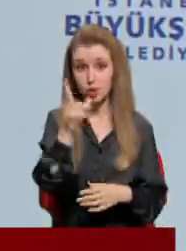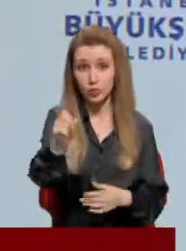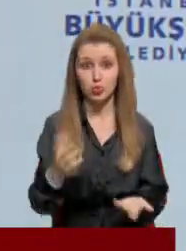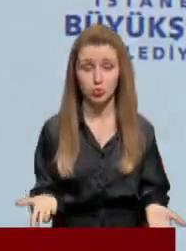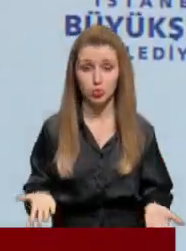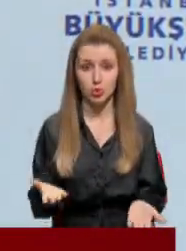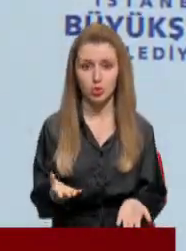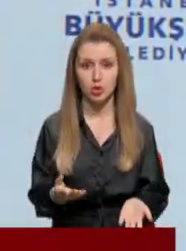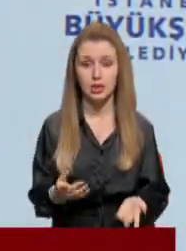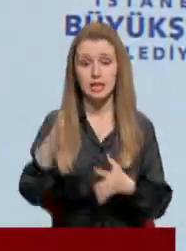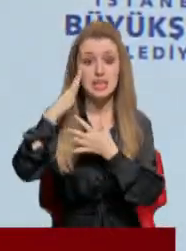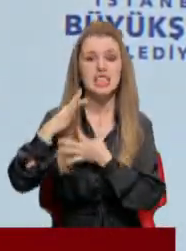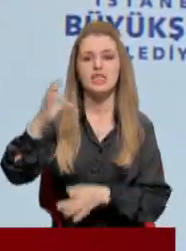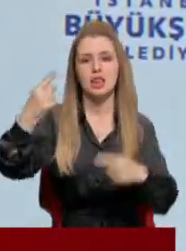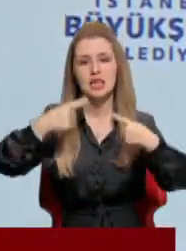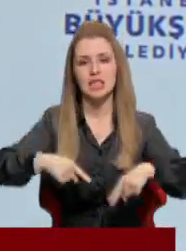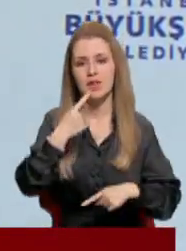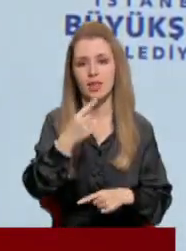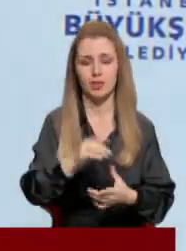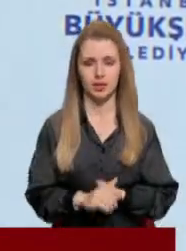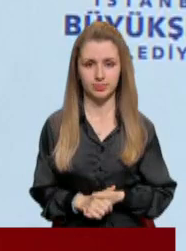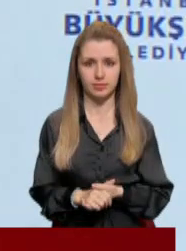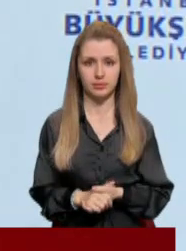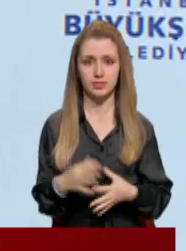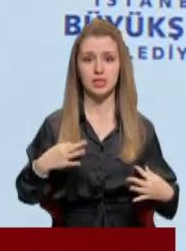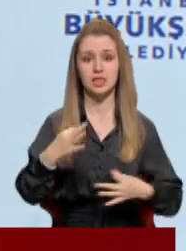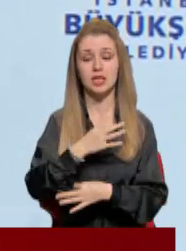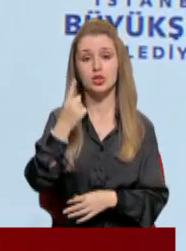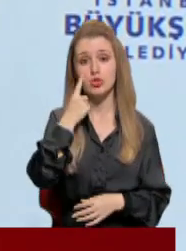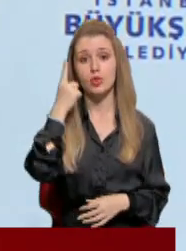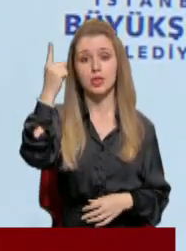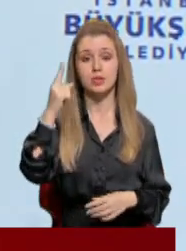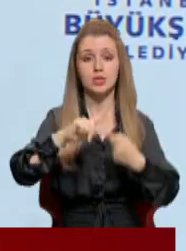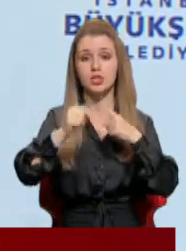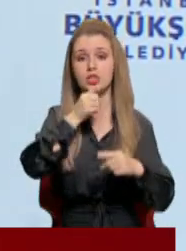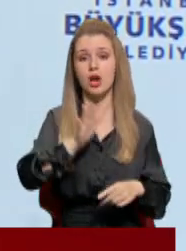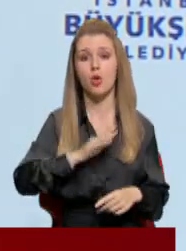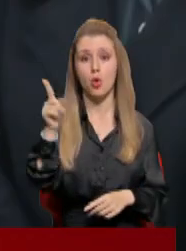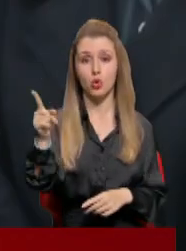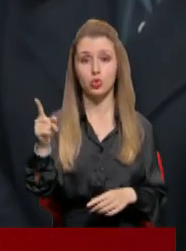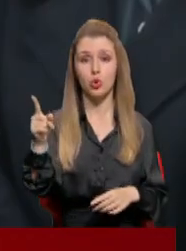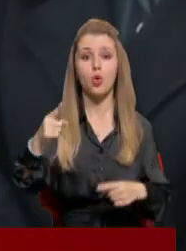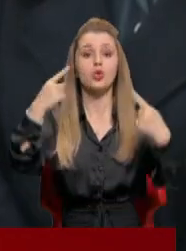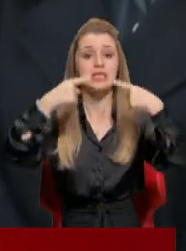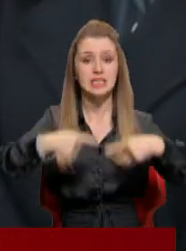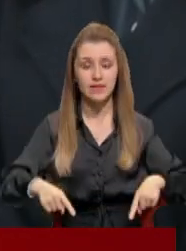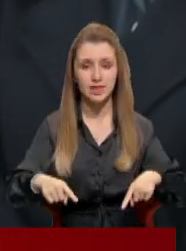arkadaşlar? İnsanlık sınavı, insanlık. Sayın Cumhurbaşkanımız Kemal Kılıçdaroğlu o